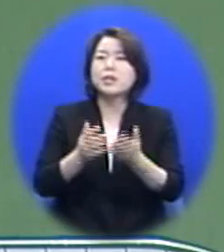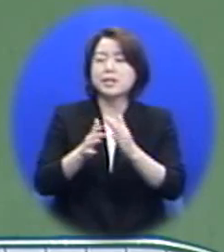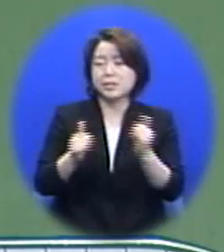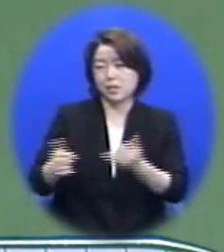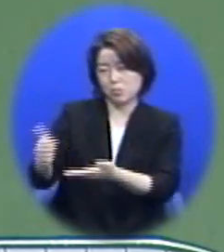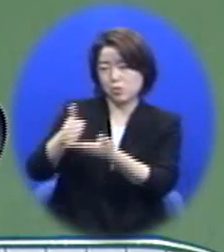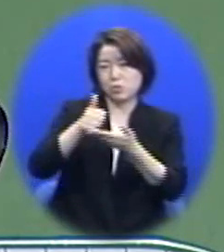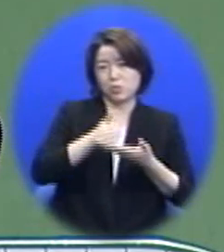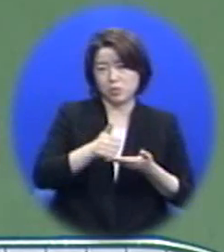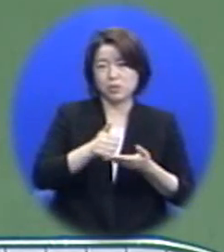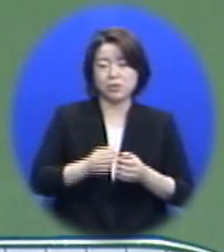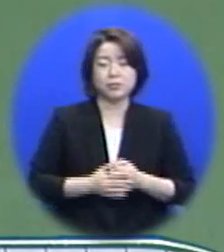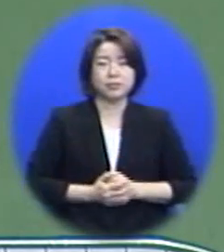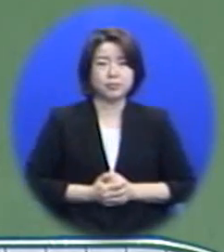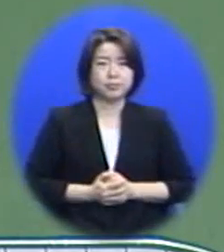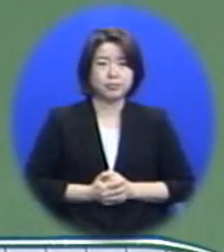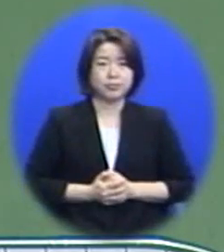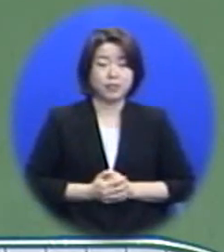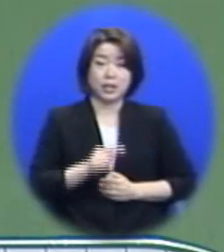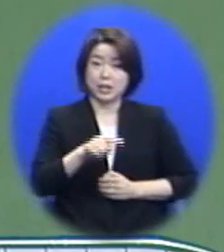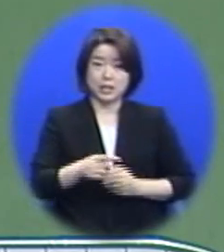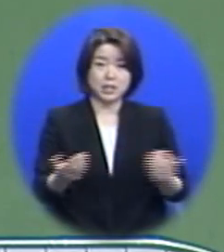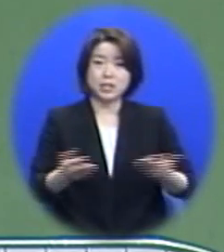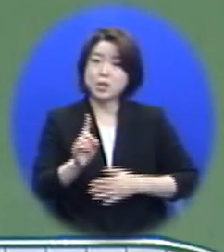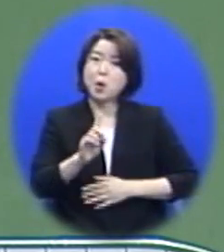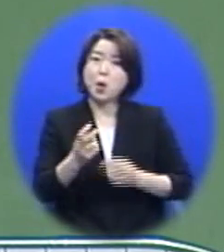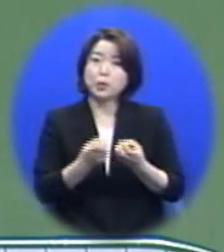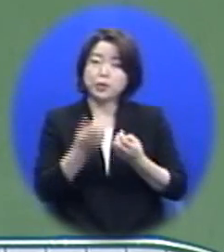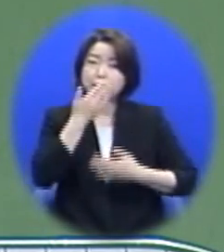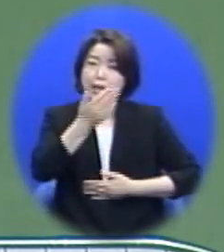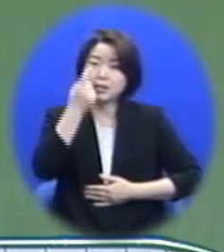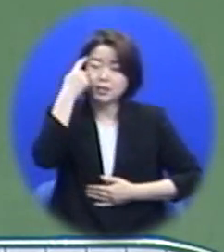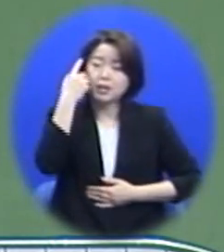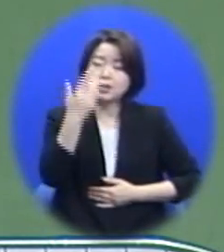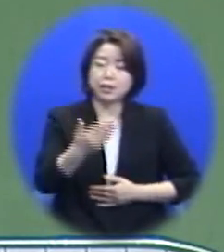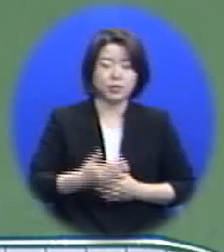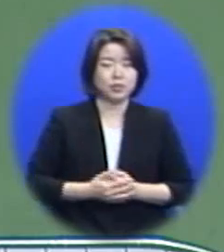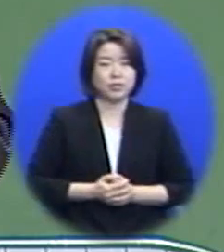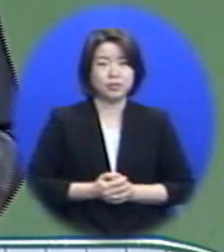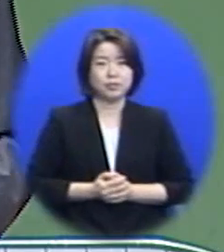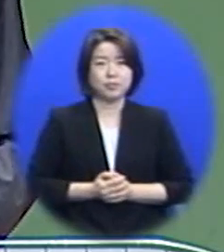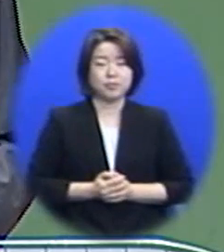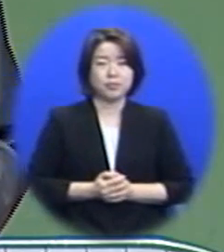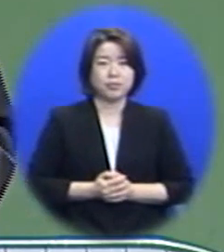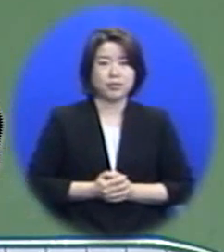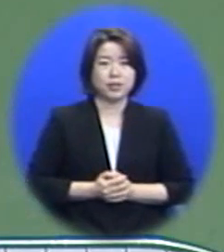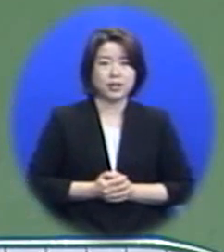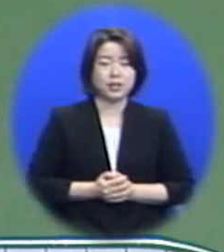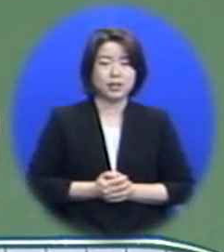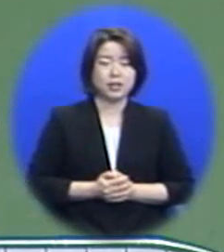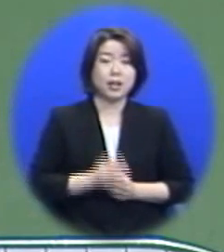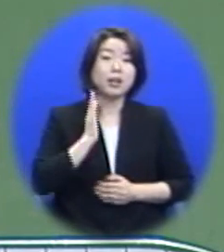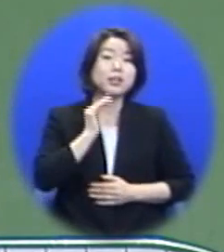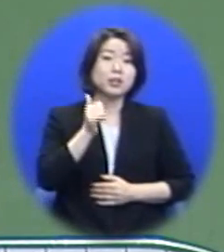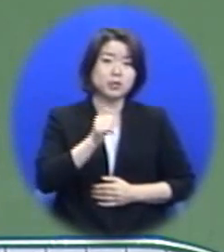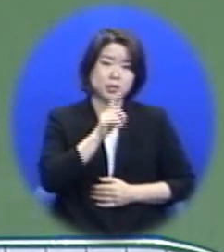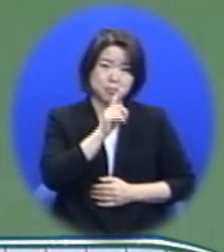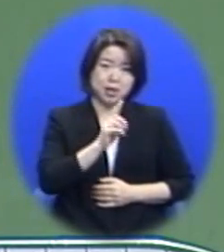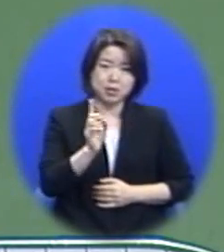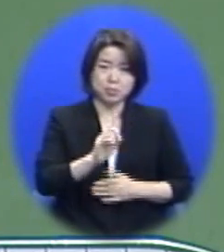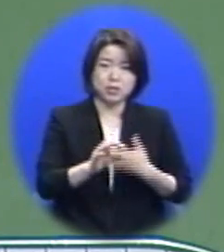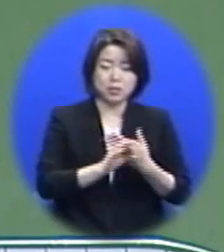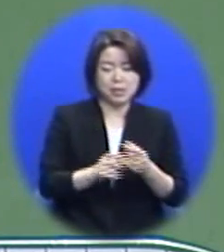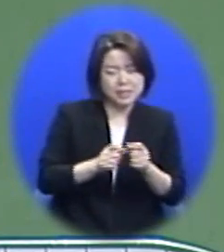했습니다 여러분 어떻게이 일이 가능하죠 그가 이렇게 이야기를 했습니다